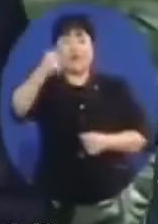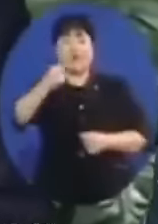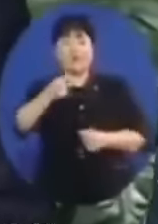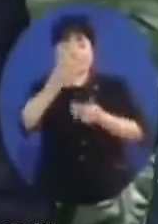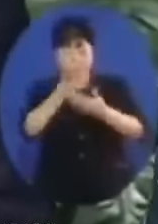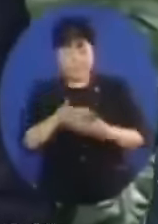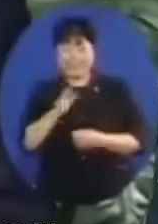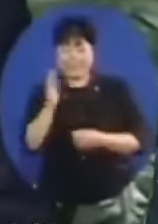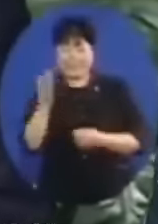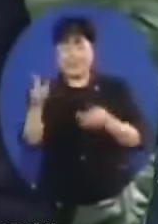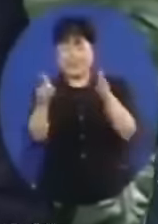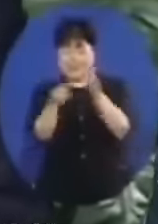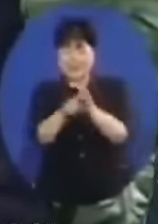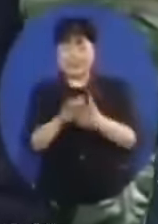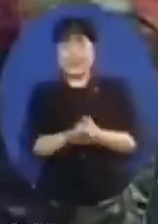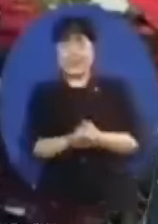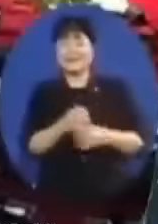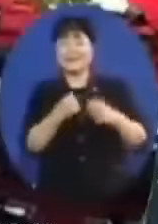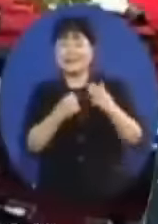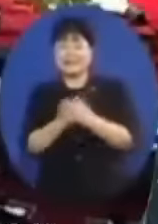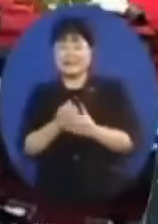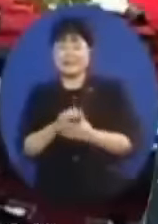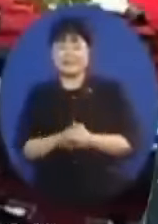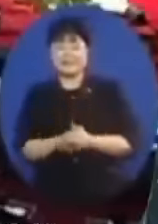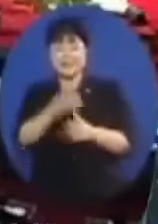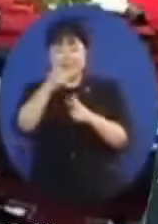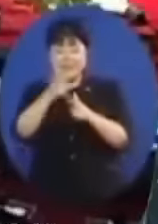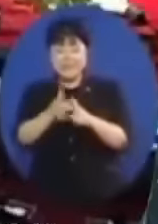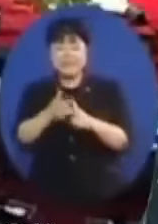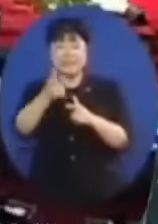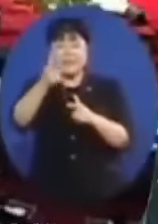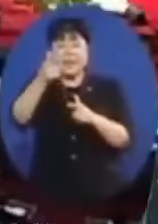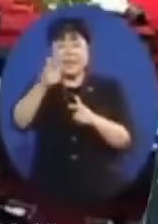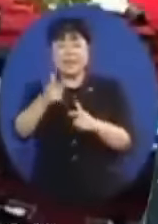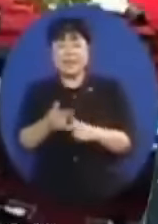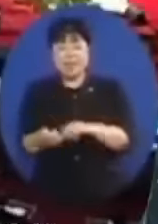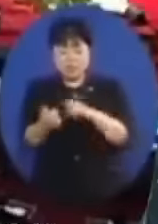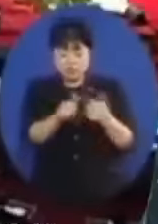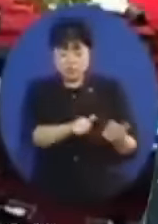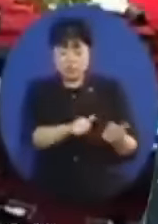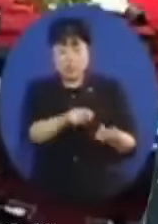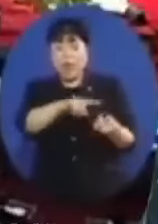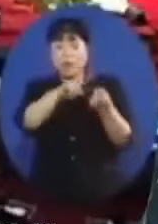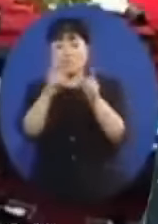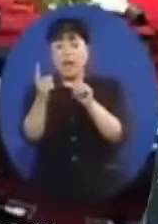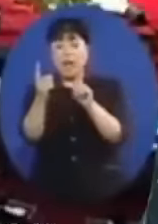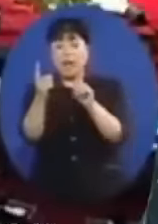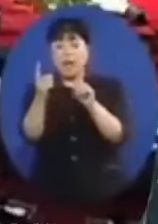주어지게 되는 것입니다. 그러므로 예수의 죽으심과 부활은